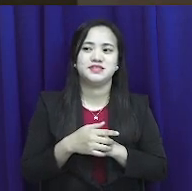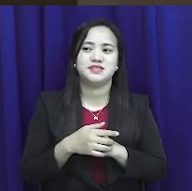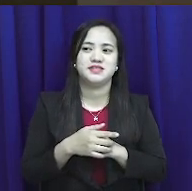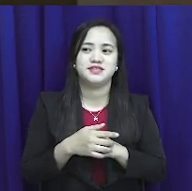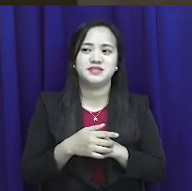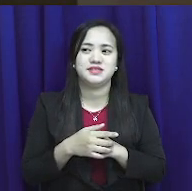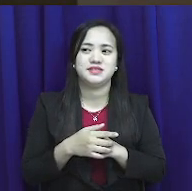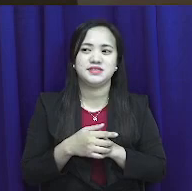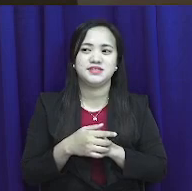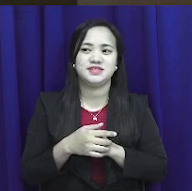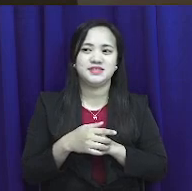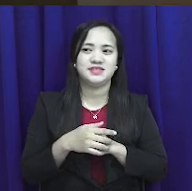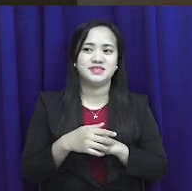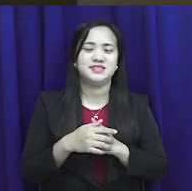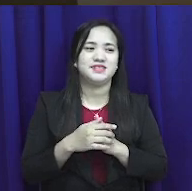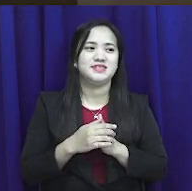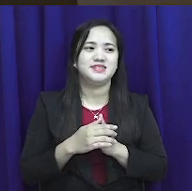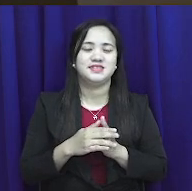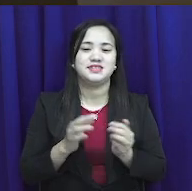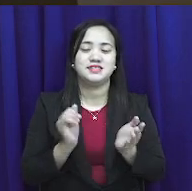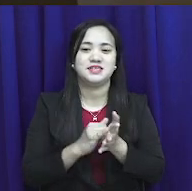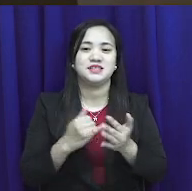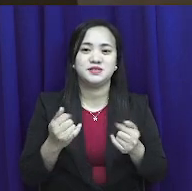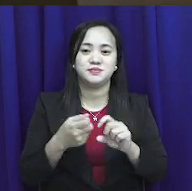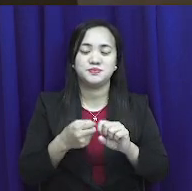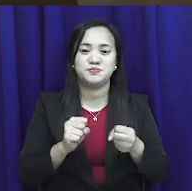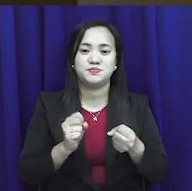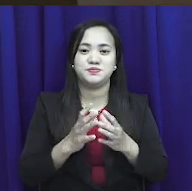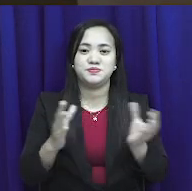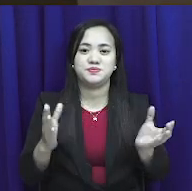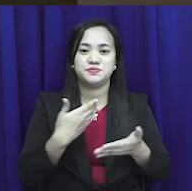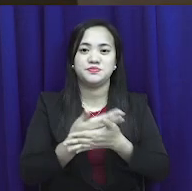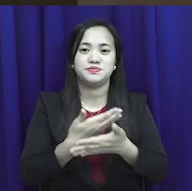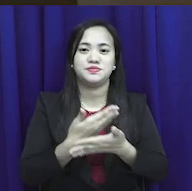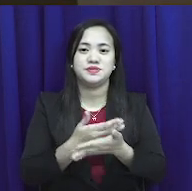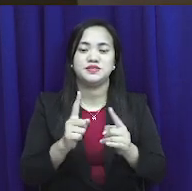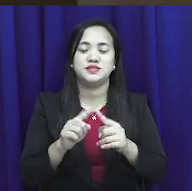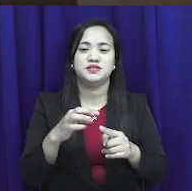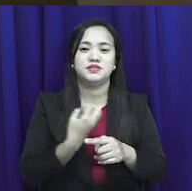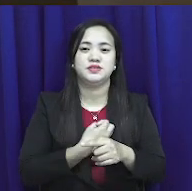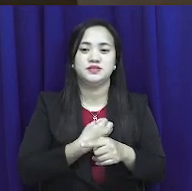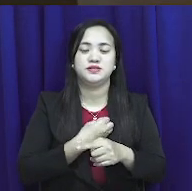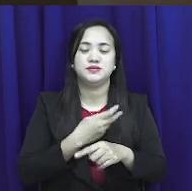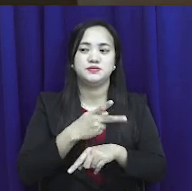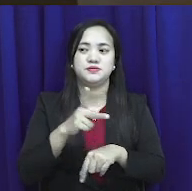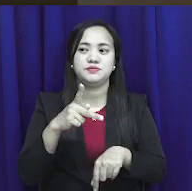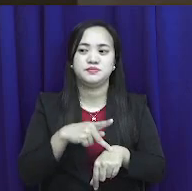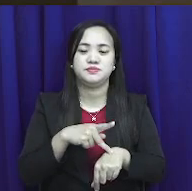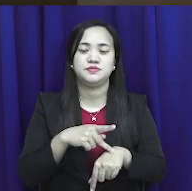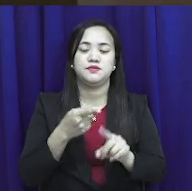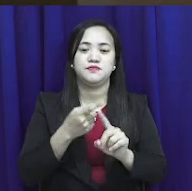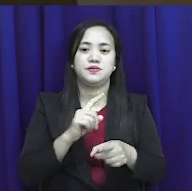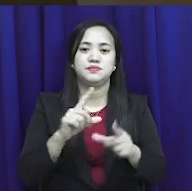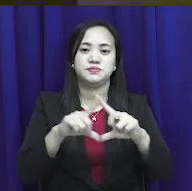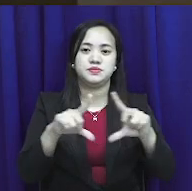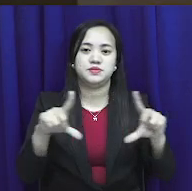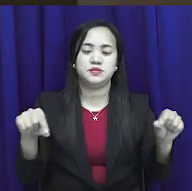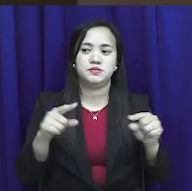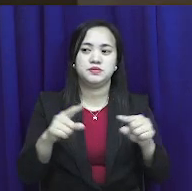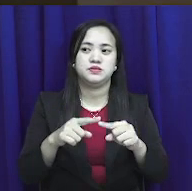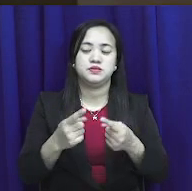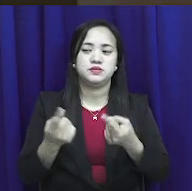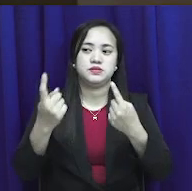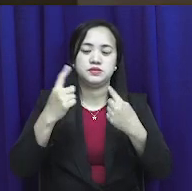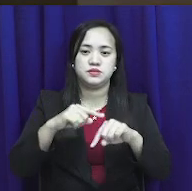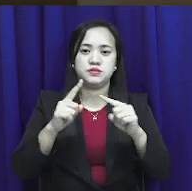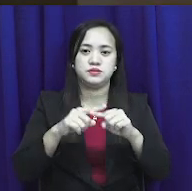para mas malapit Gan ganon ka ano eh Ganon kalapit sa kanya eh an OP Babalik yan eh Ma'am pupunta